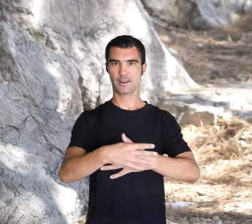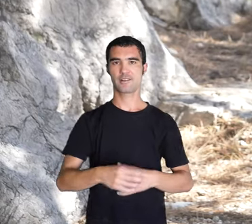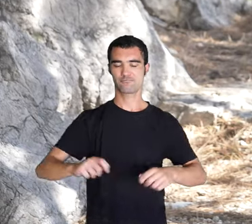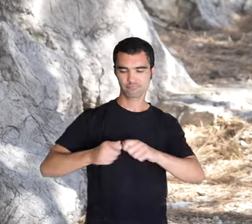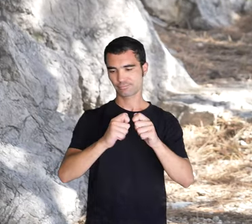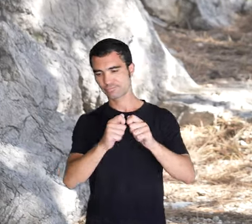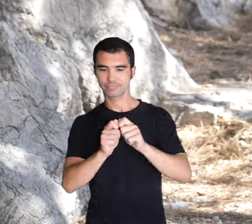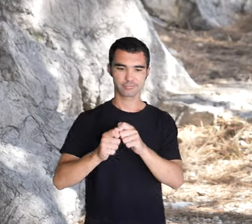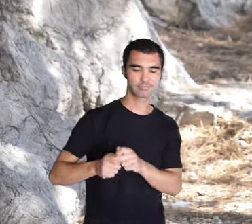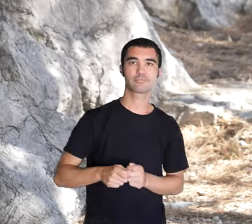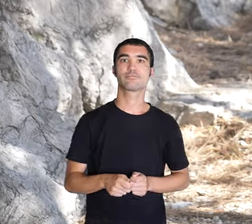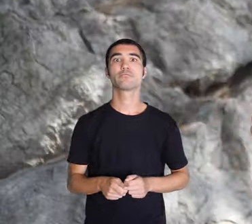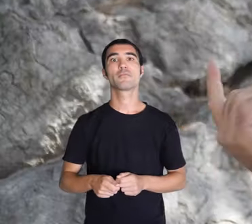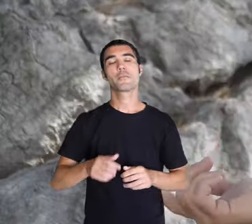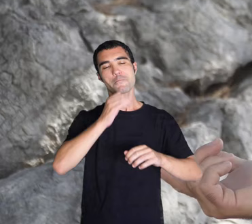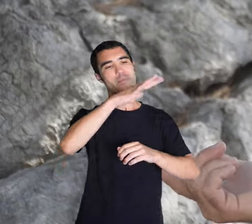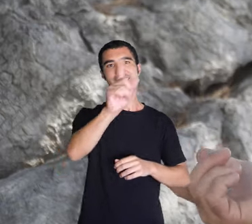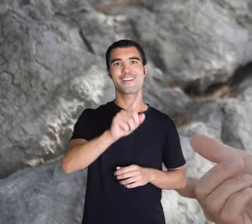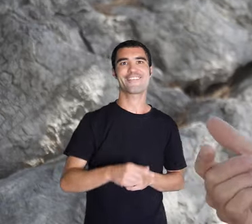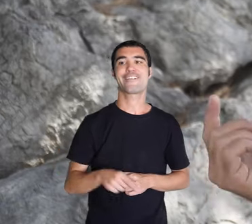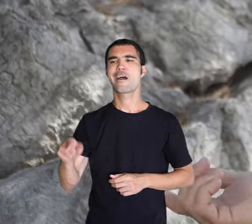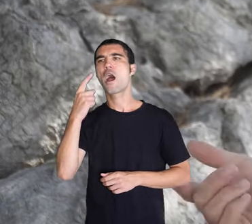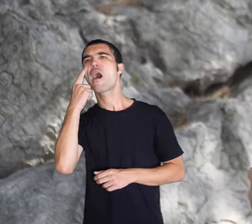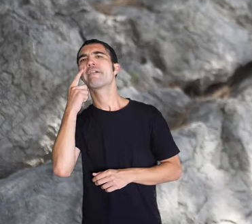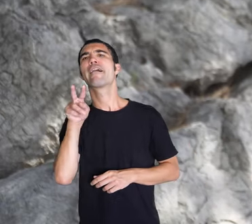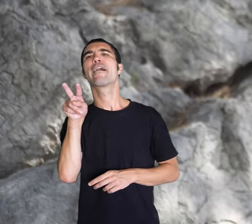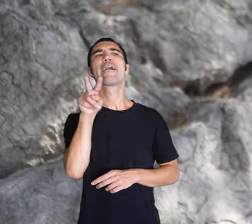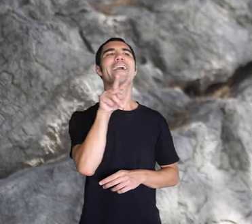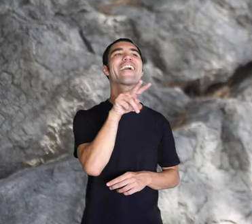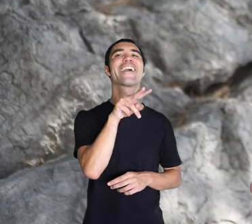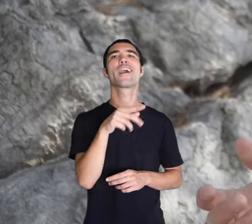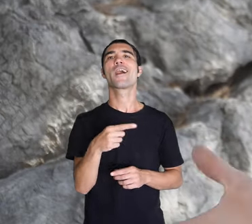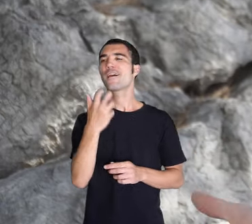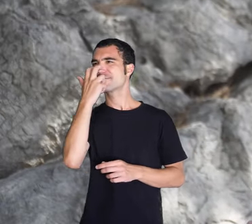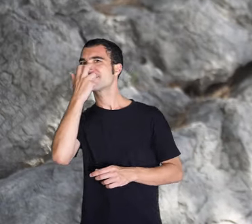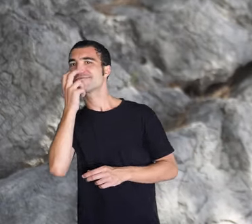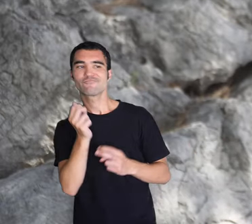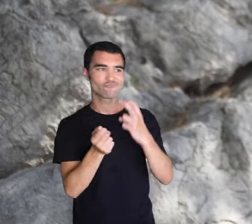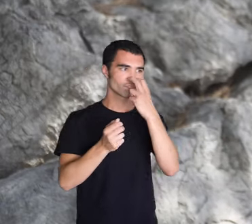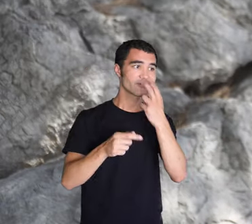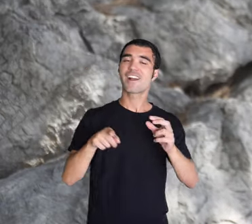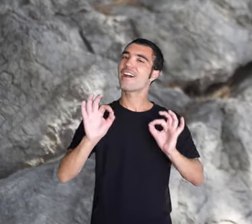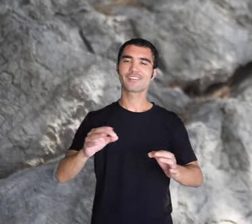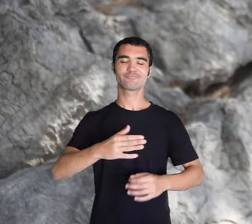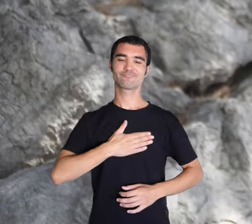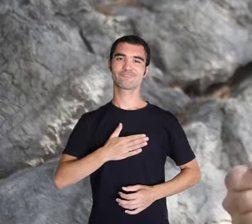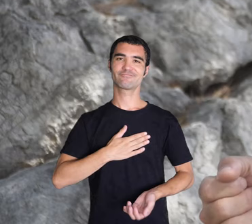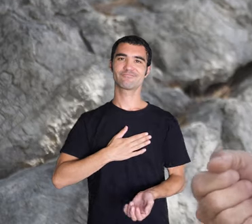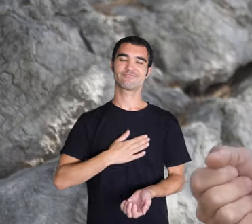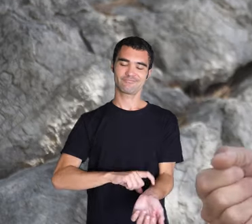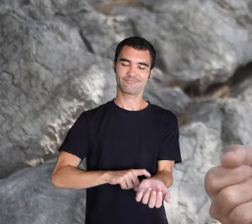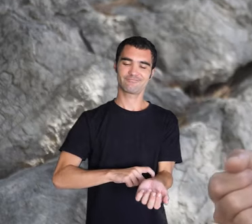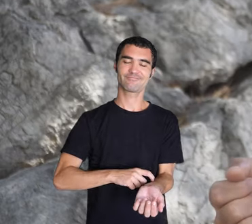mà, però també és bo. Valar men que fa l'altre, men que ha fet, que és part de ser pescador, si lleves això,